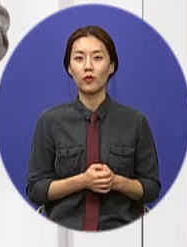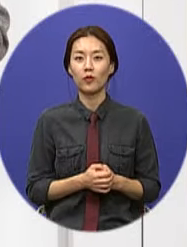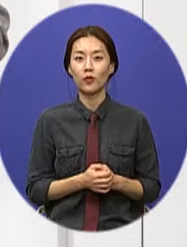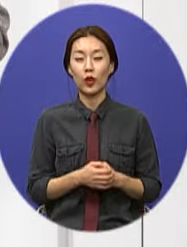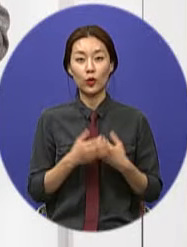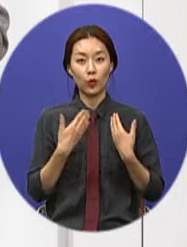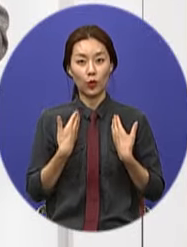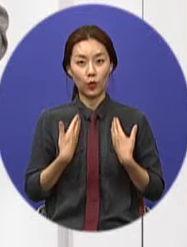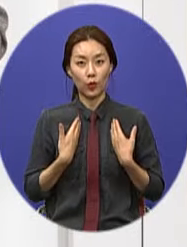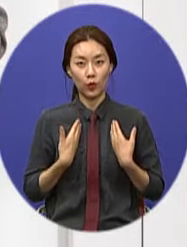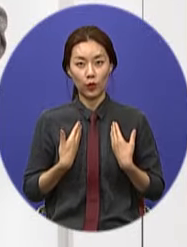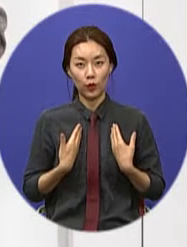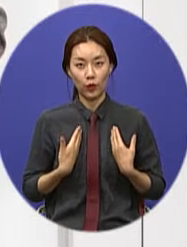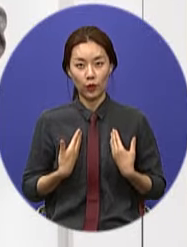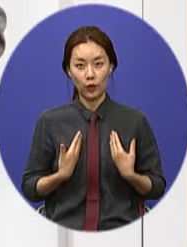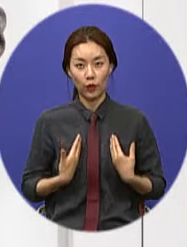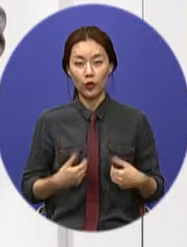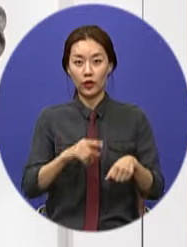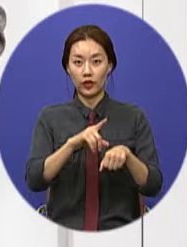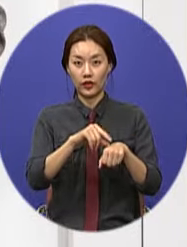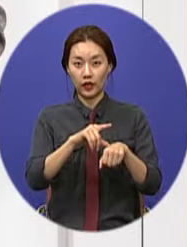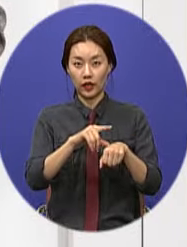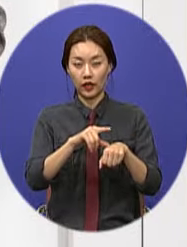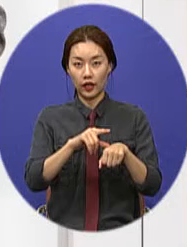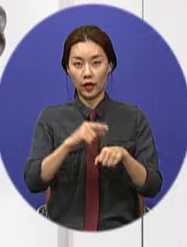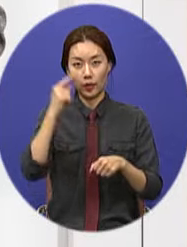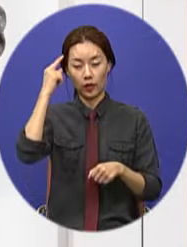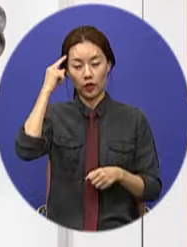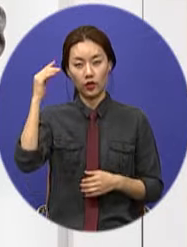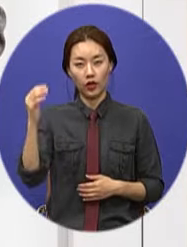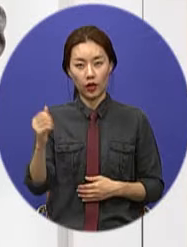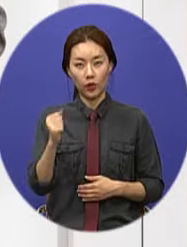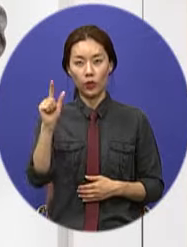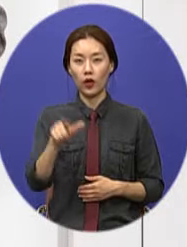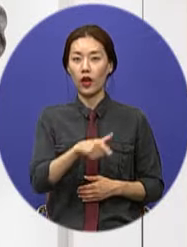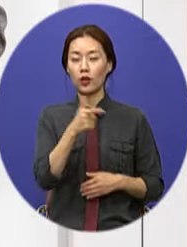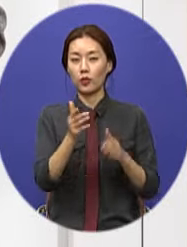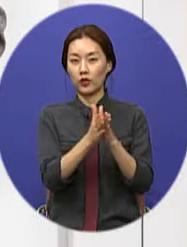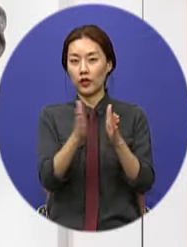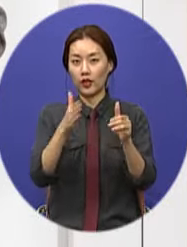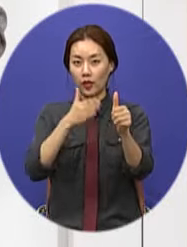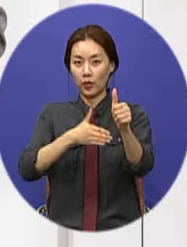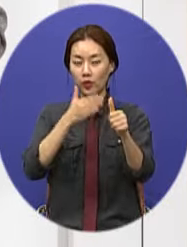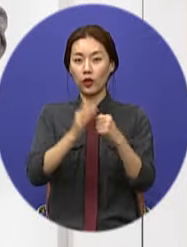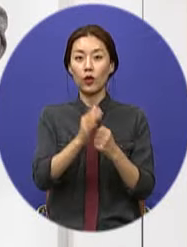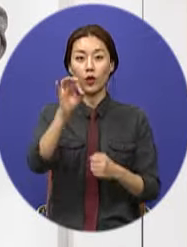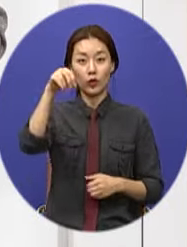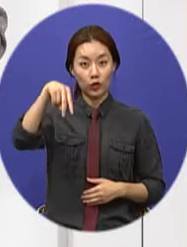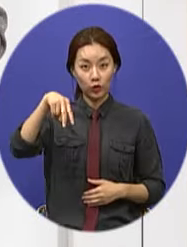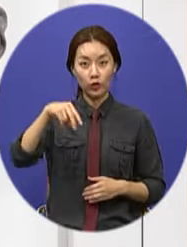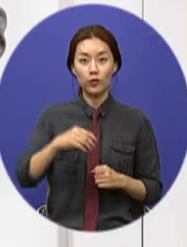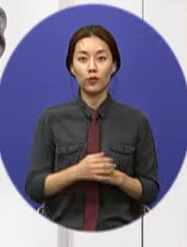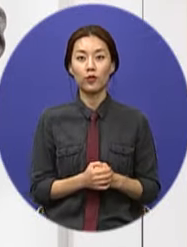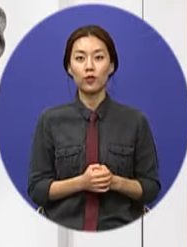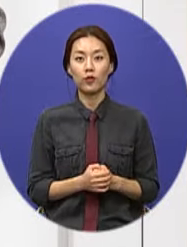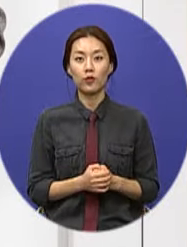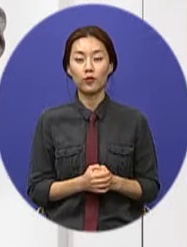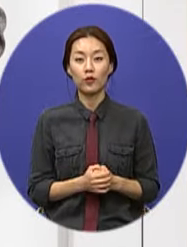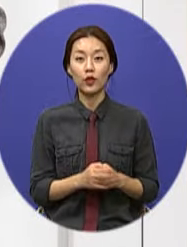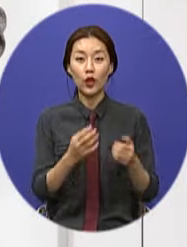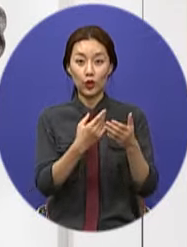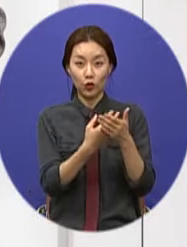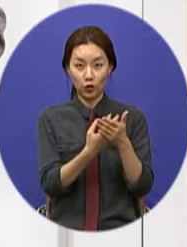조용히 시간의 명상을 갖고 하루를 시작해 보세요. 아. 유. 유월이